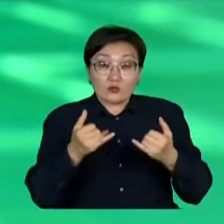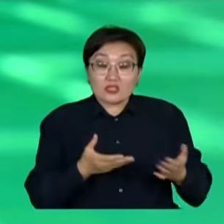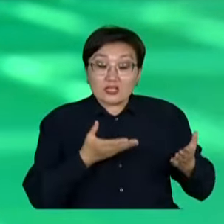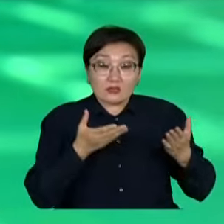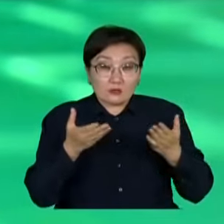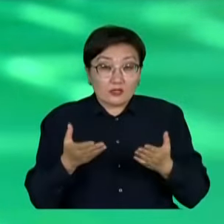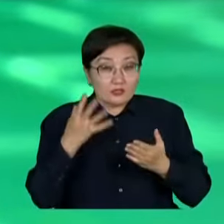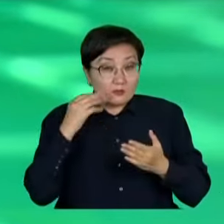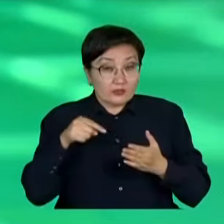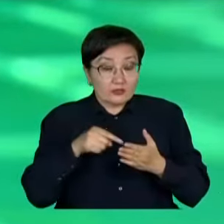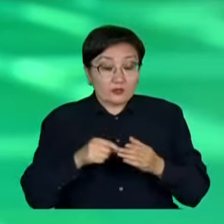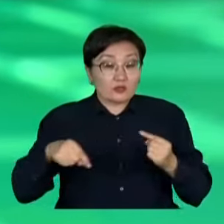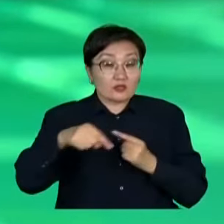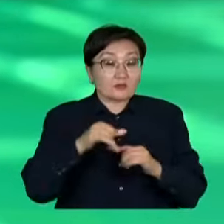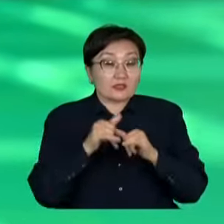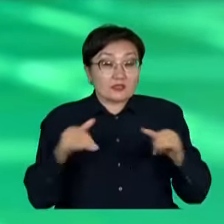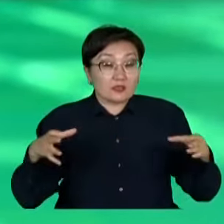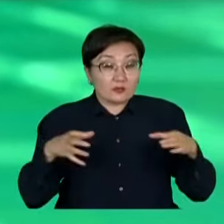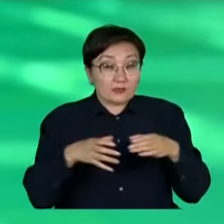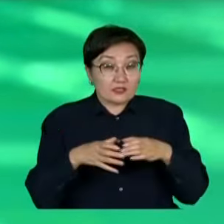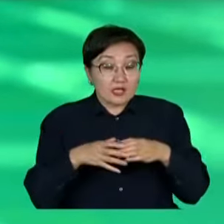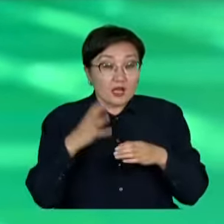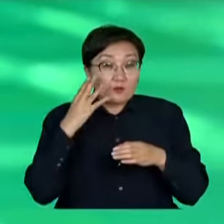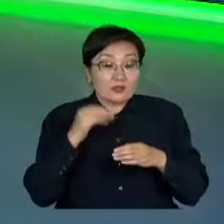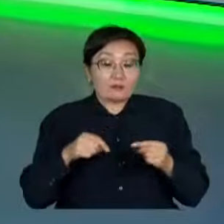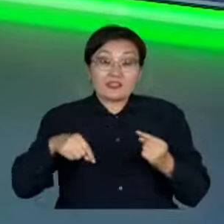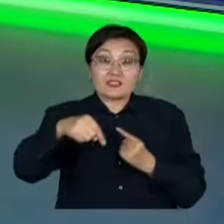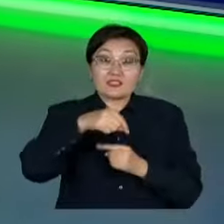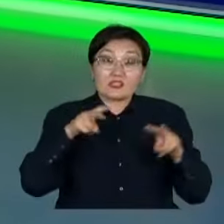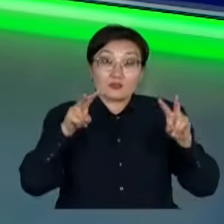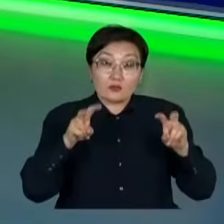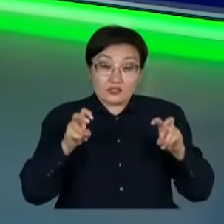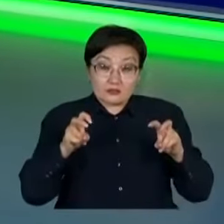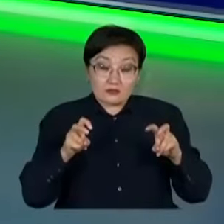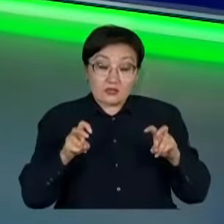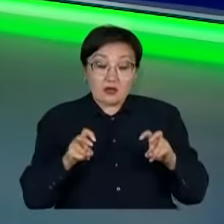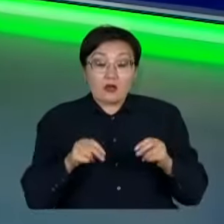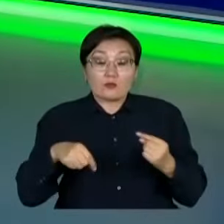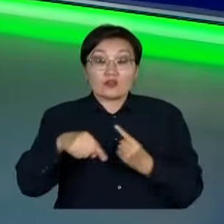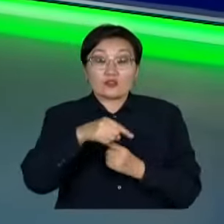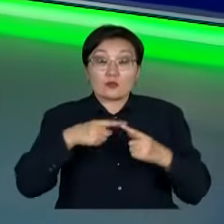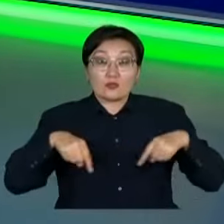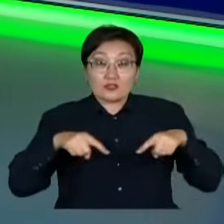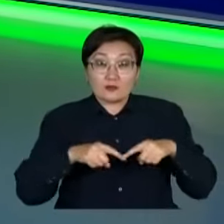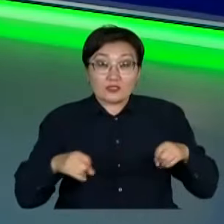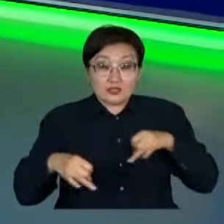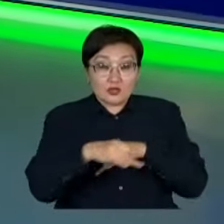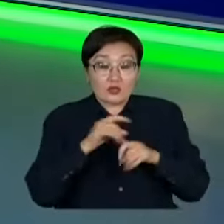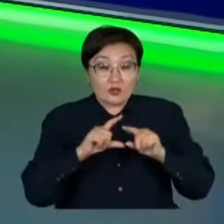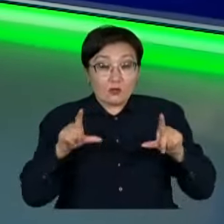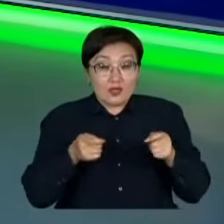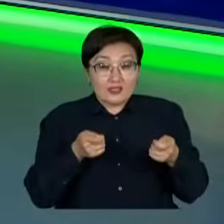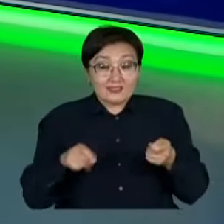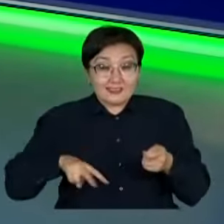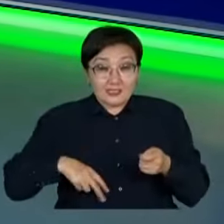едік. Алматы қаласының бизнесті дамыту компаниясы, Алматы Бизнес Девелопмент Компанидің бизнес ортаны талдау департаментінің директоры